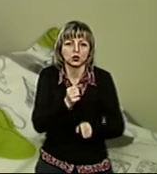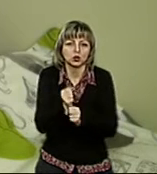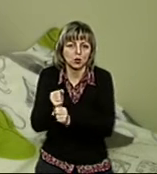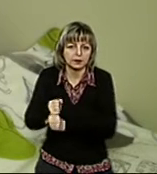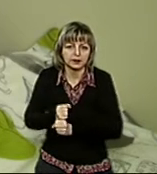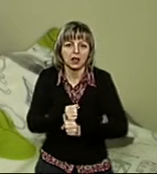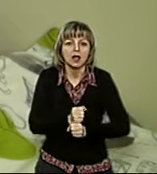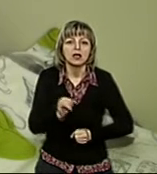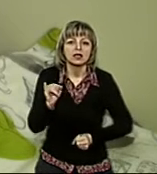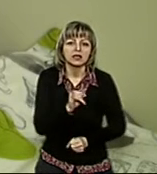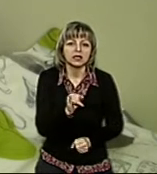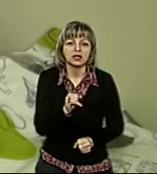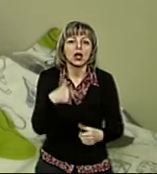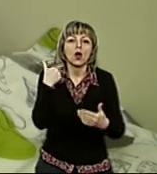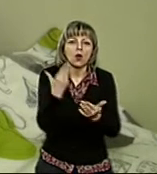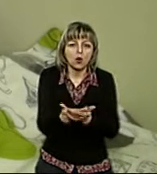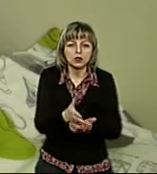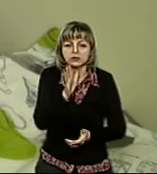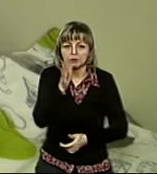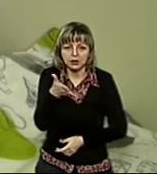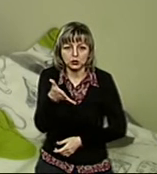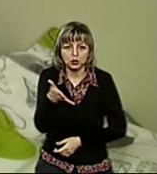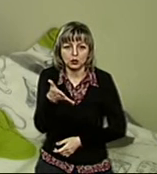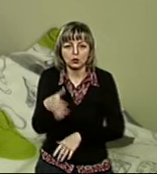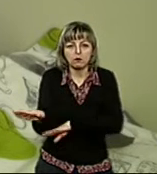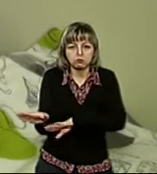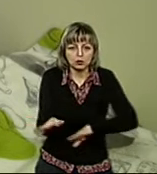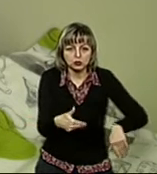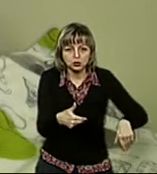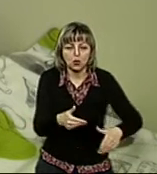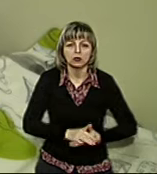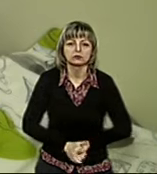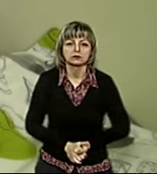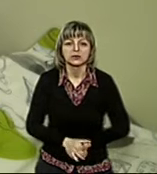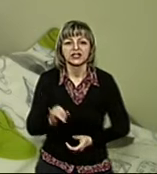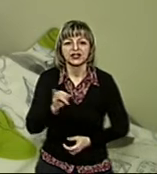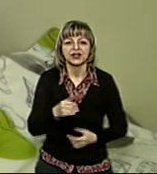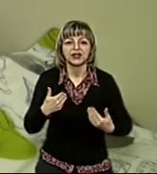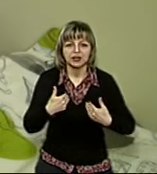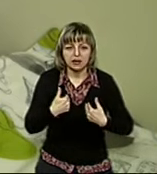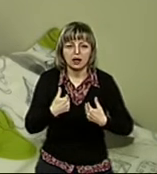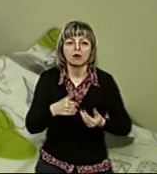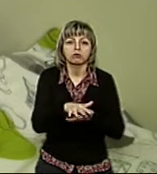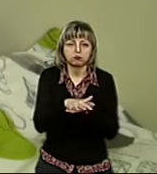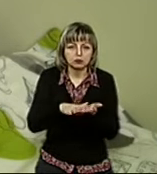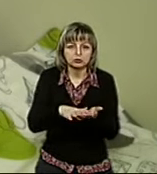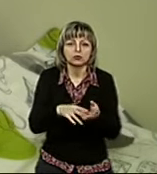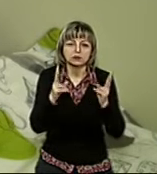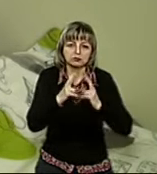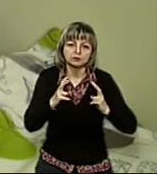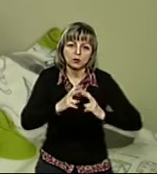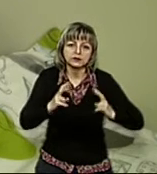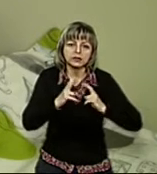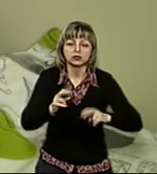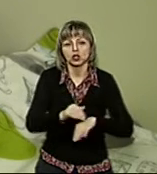І ось 5 років пройшло, І я ж продовжую далі